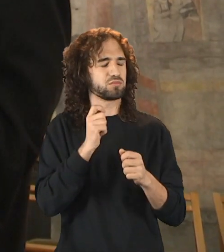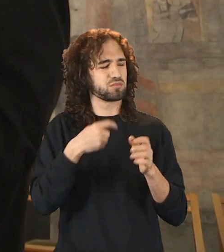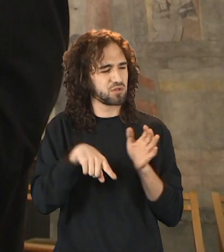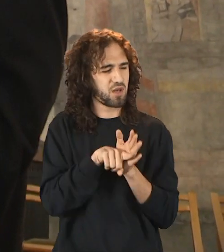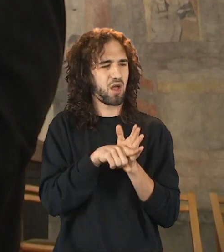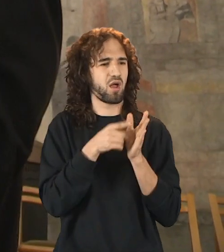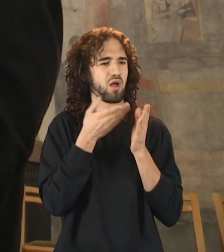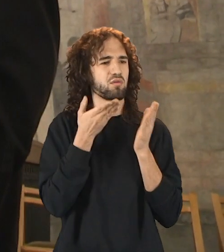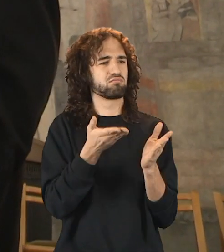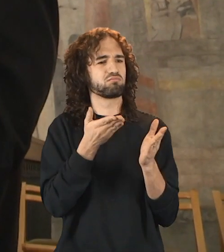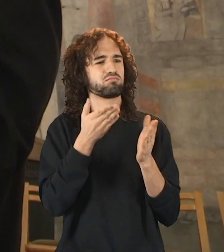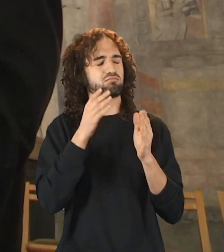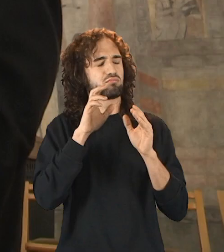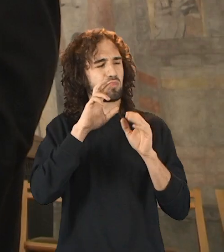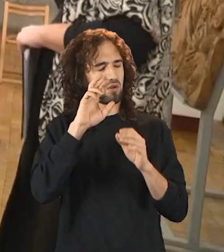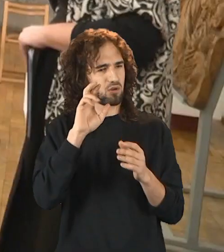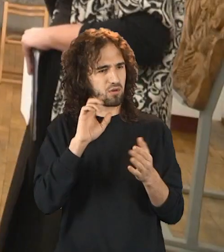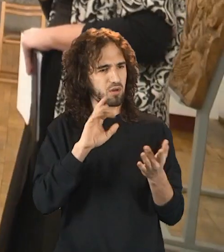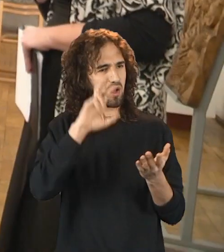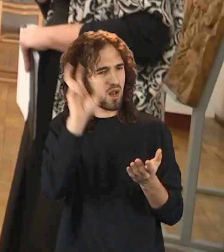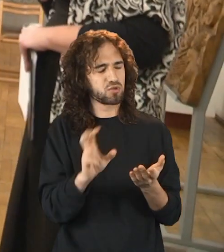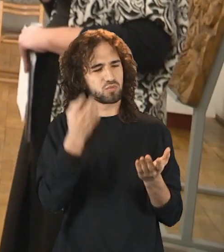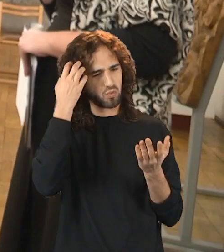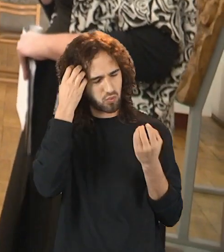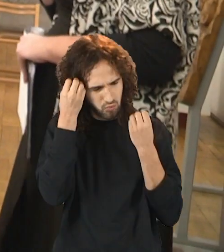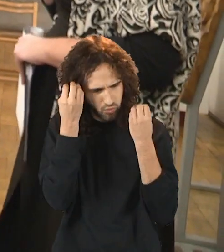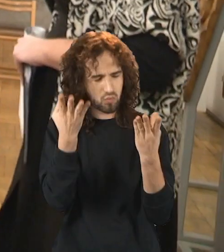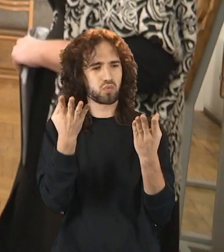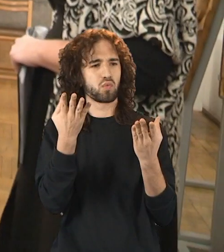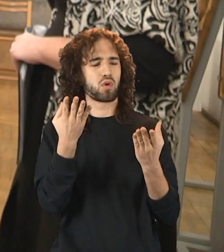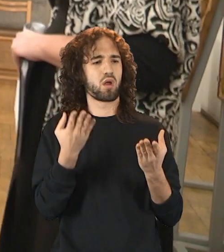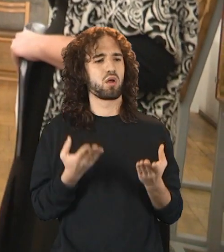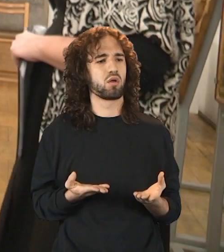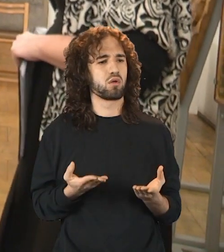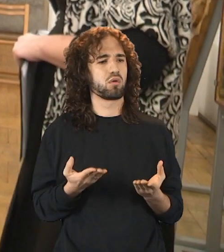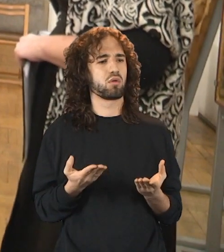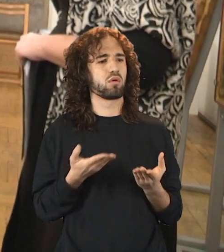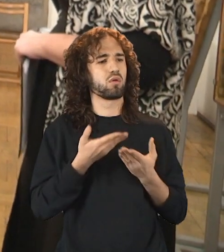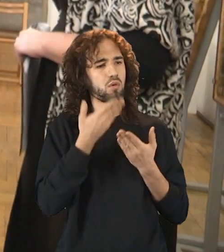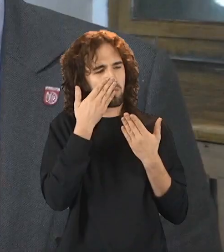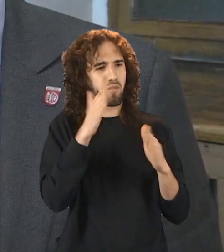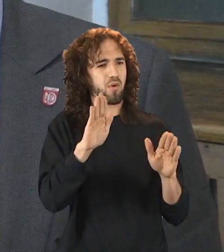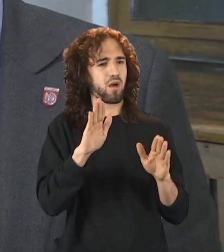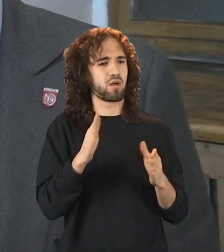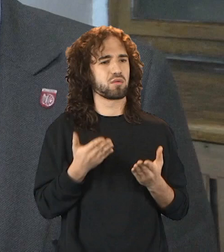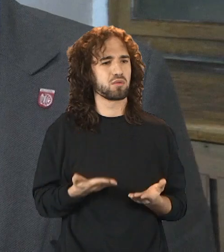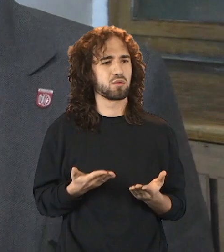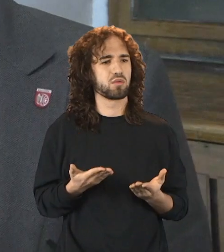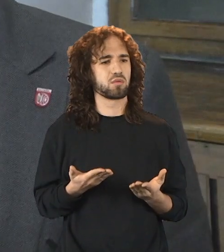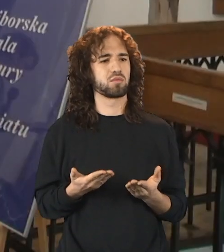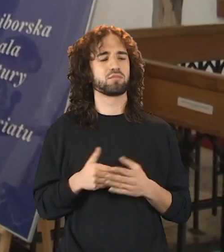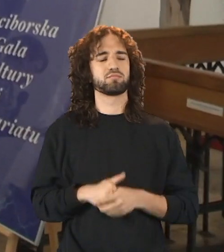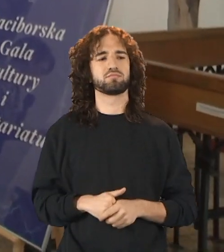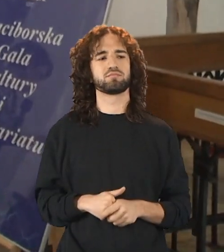którzy widzą ten szerszy wymiar. Raciborz nie byłby tym Raciborzem, jakie znamy, a my nie bylibyśmy prawdziwymi